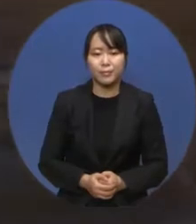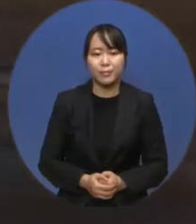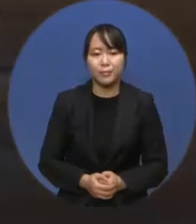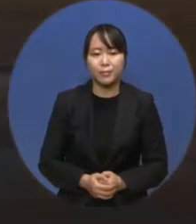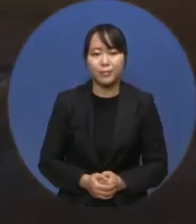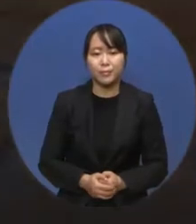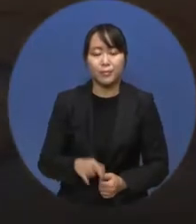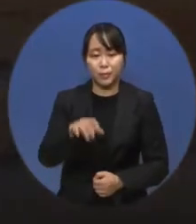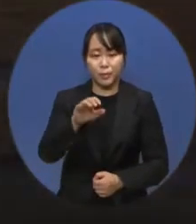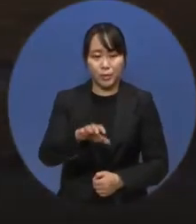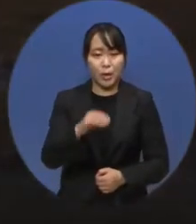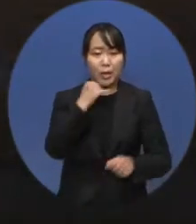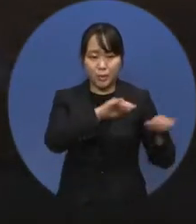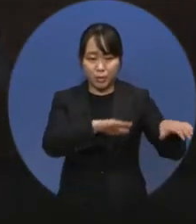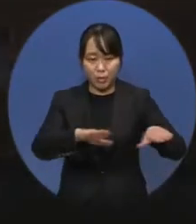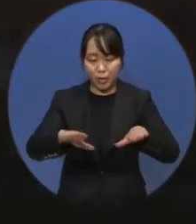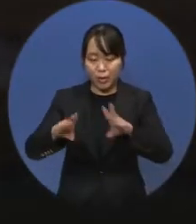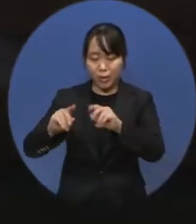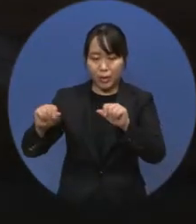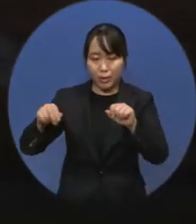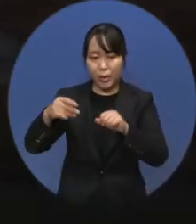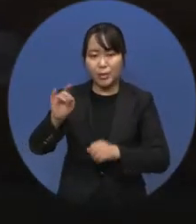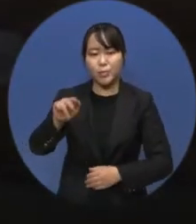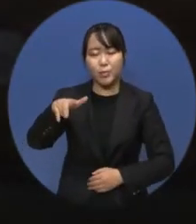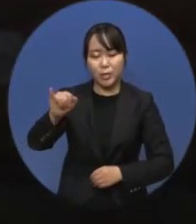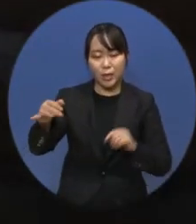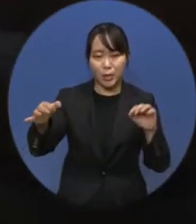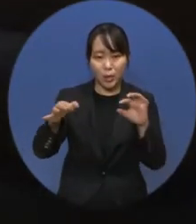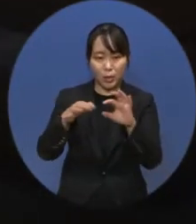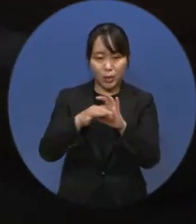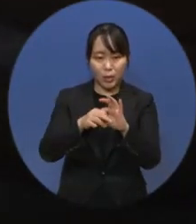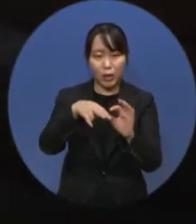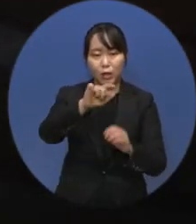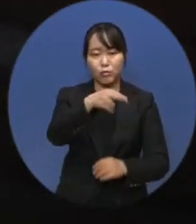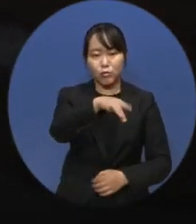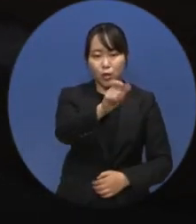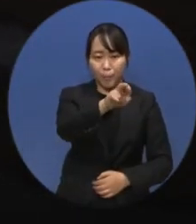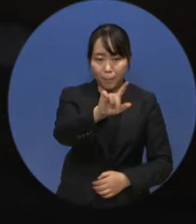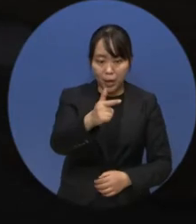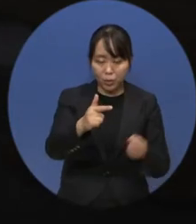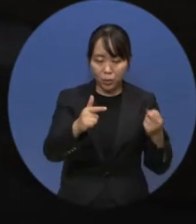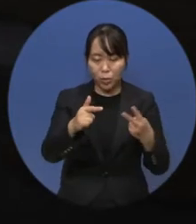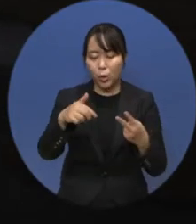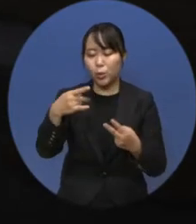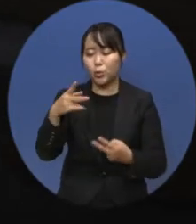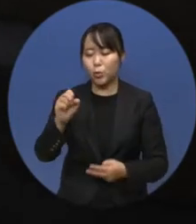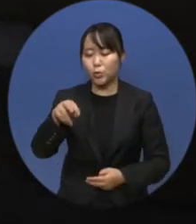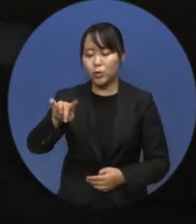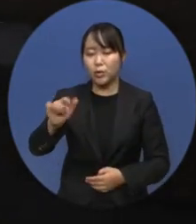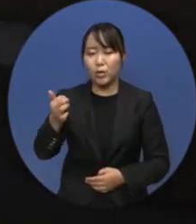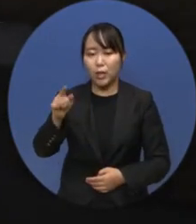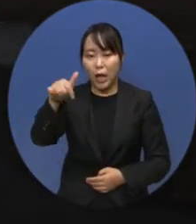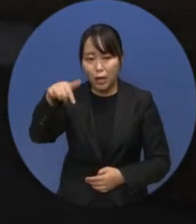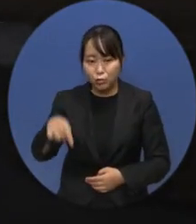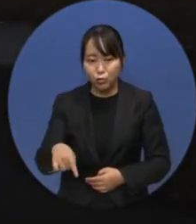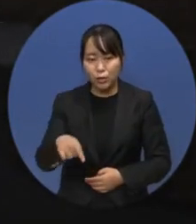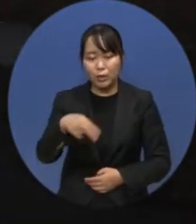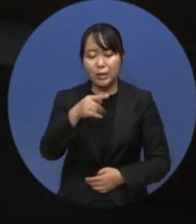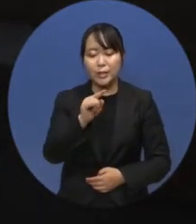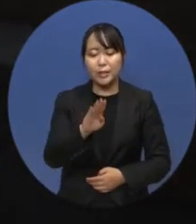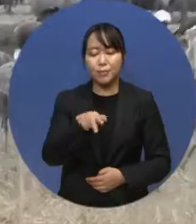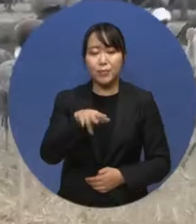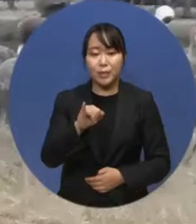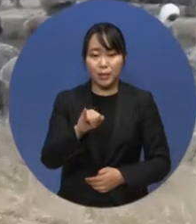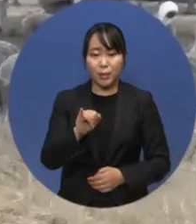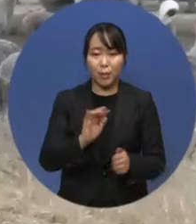순천만 주변은 연안과 내륙 습지가 연결된 순천만과 동천하구 습지 보호지역이며